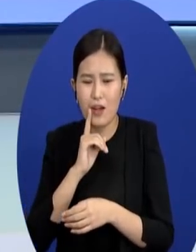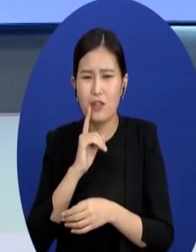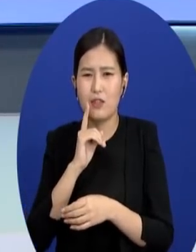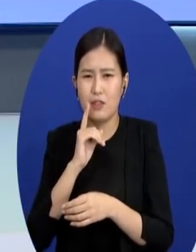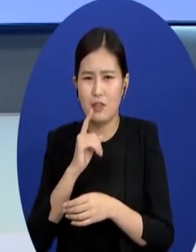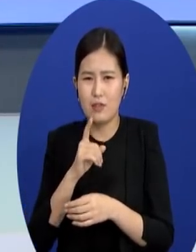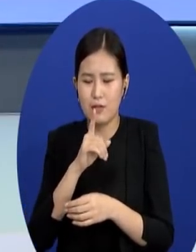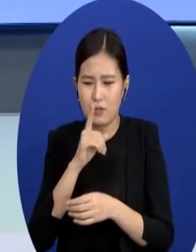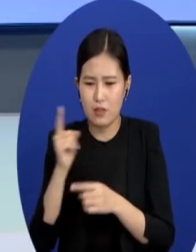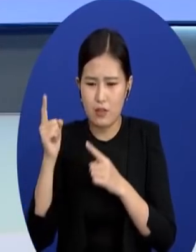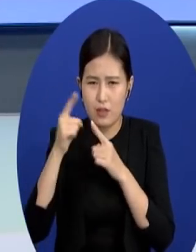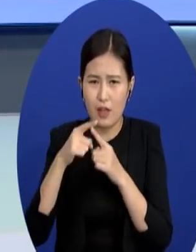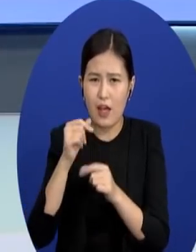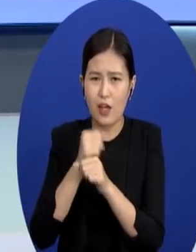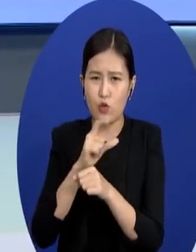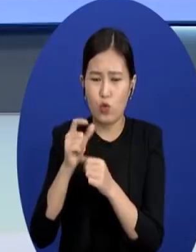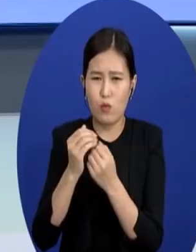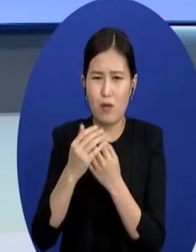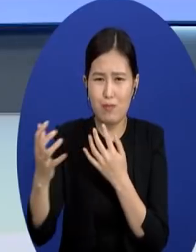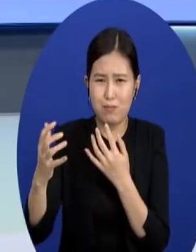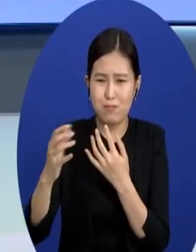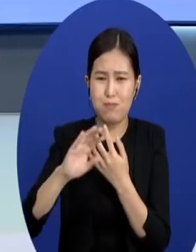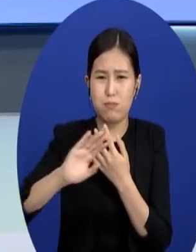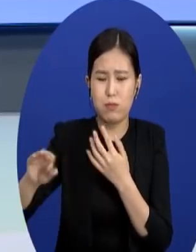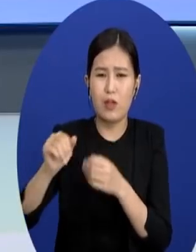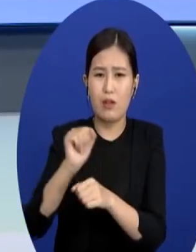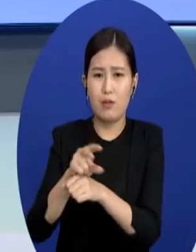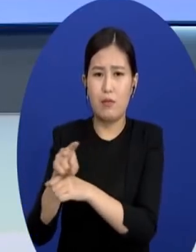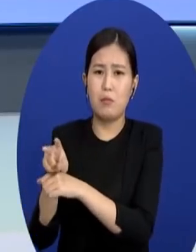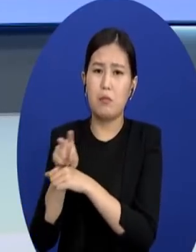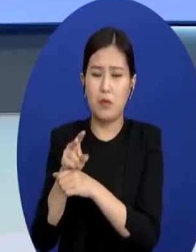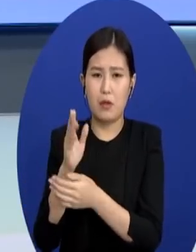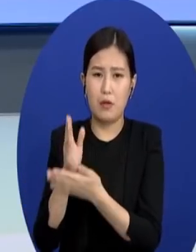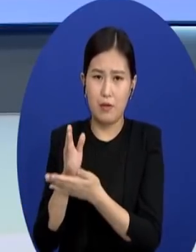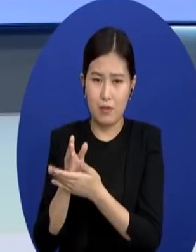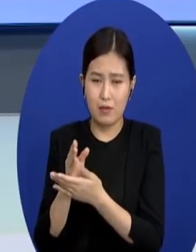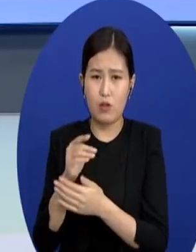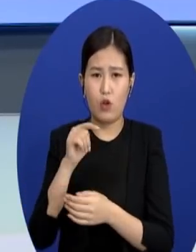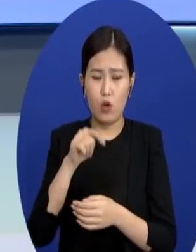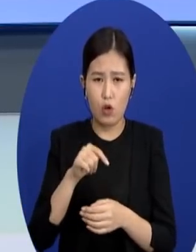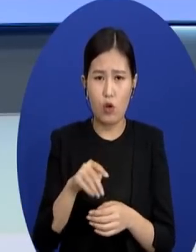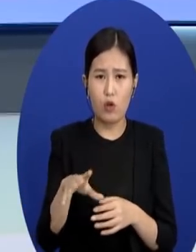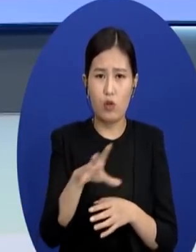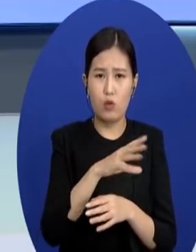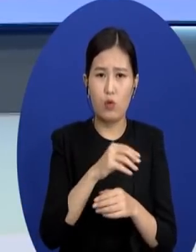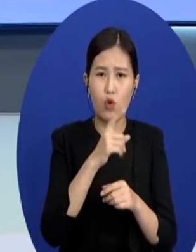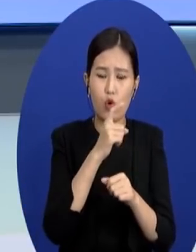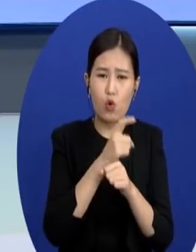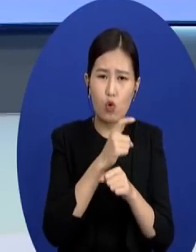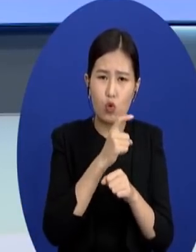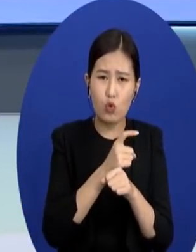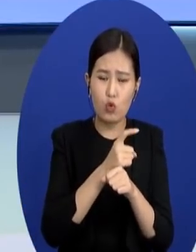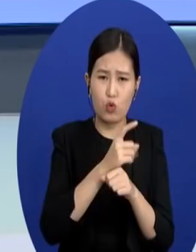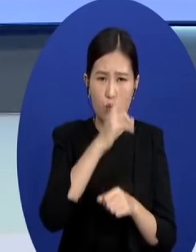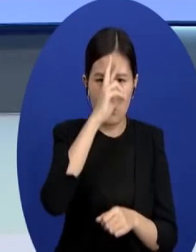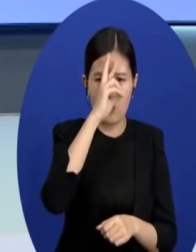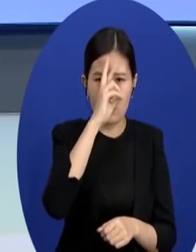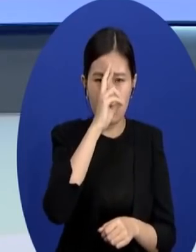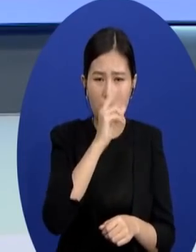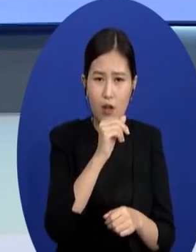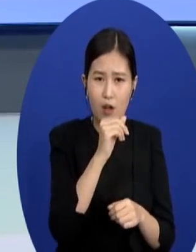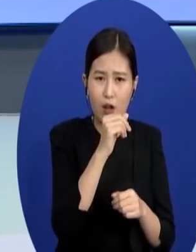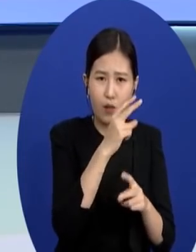төлөвлөж байгаа гэдгийг Монголын үйлдвэрчний эвлэн холбоонд хэлж байсан билээ. Гэхдээ яг ийм үед хөдөлмөр харилцааг хуулиар хэрхэн зохицуулдгийг бид сурулж алсан